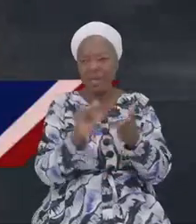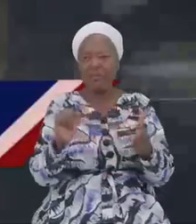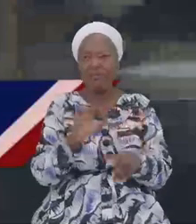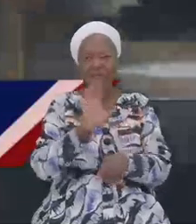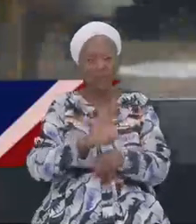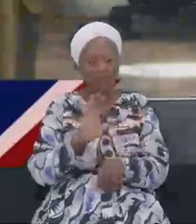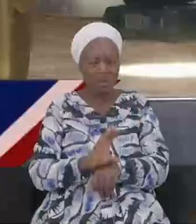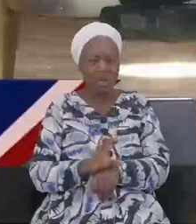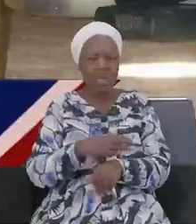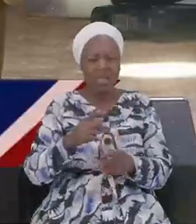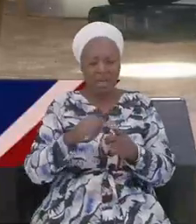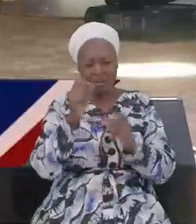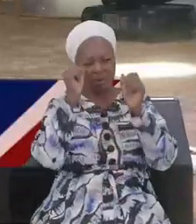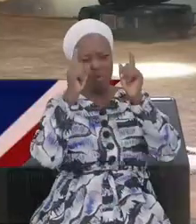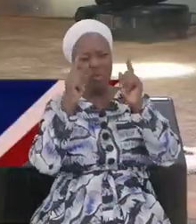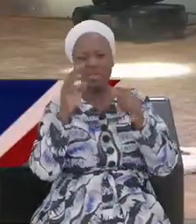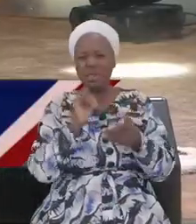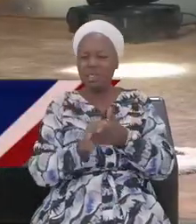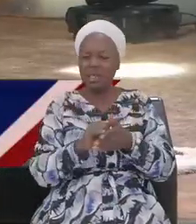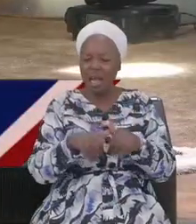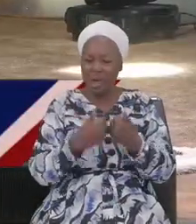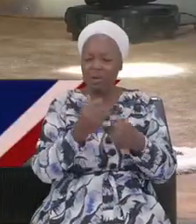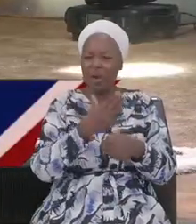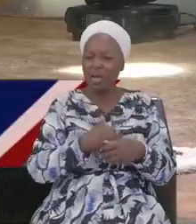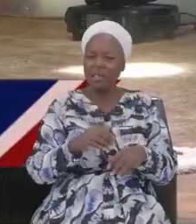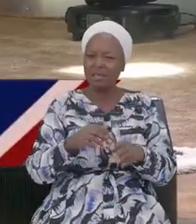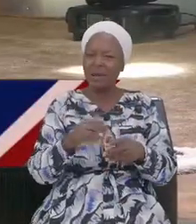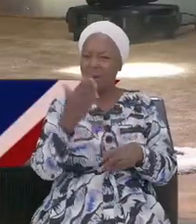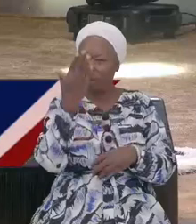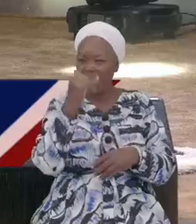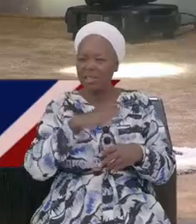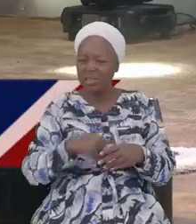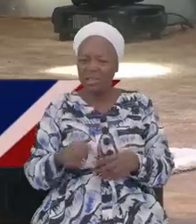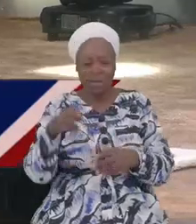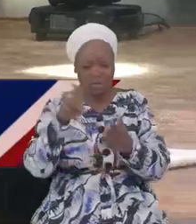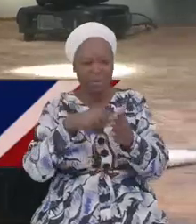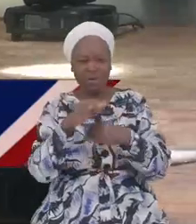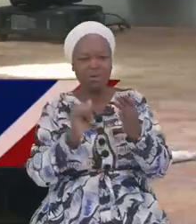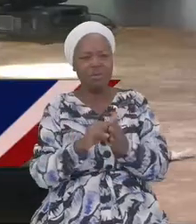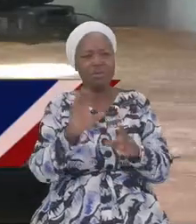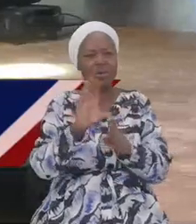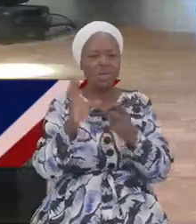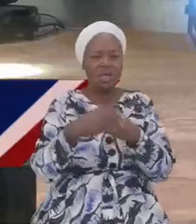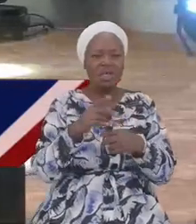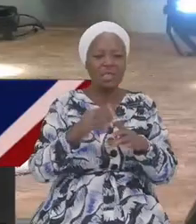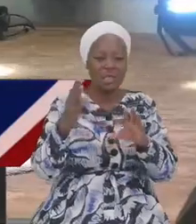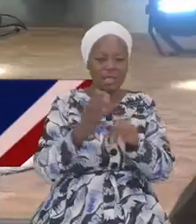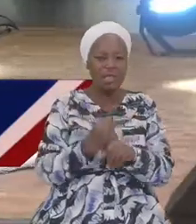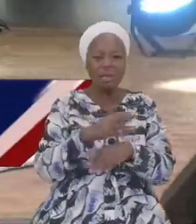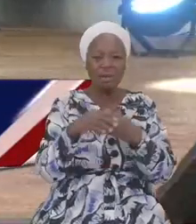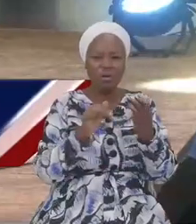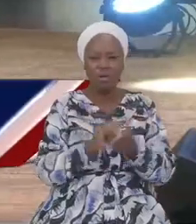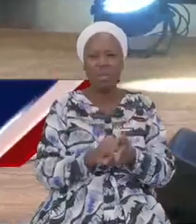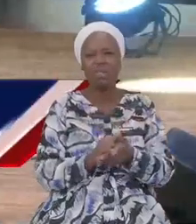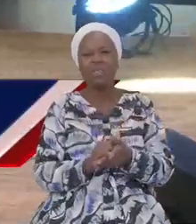Je m'étonne de comment ils omettent la condition et ils enlèvent le mot